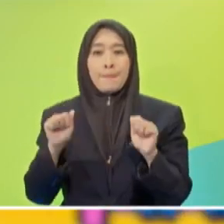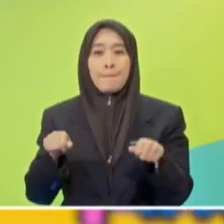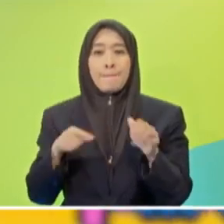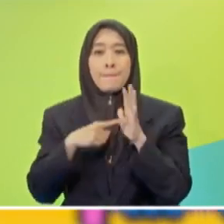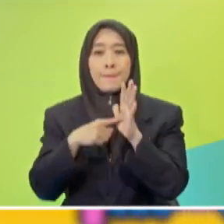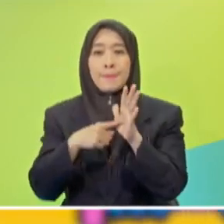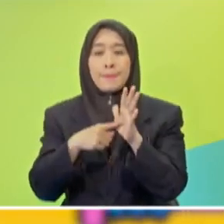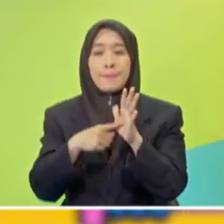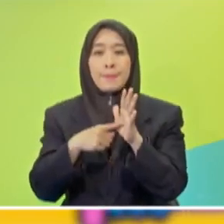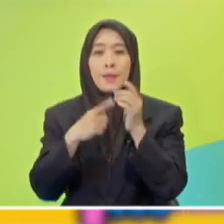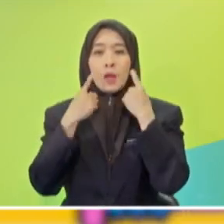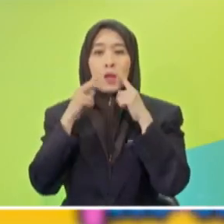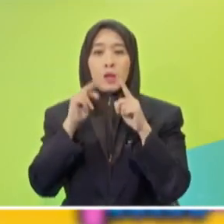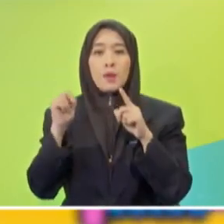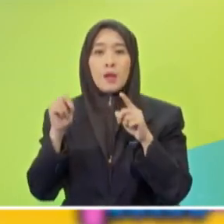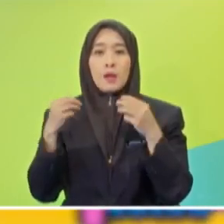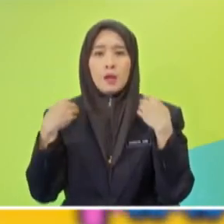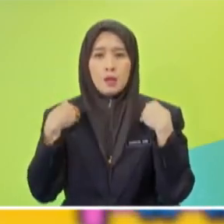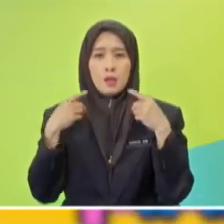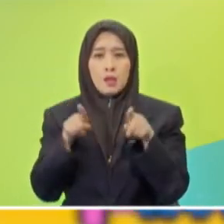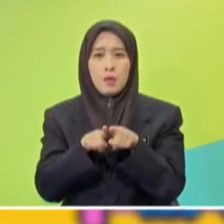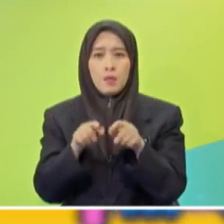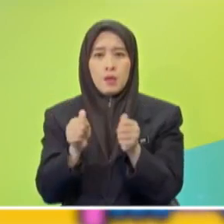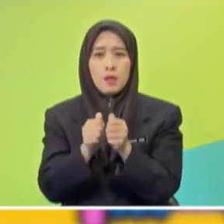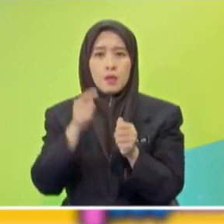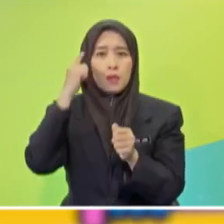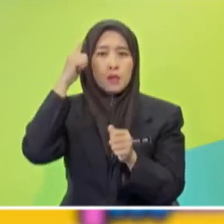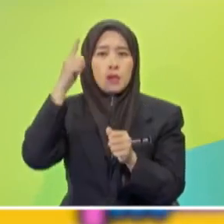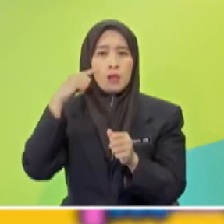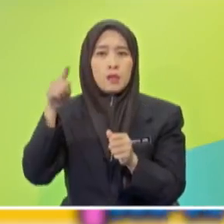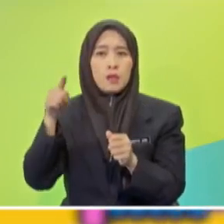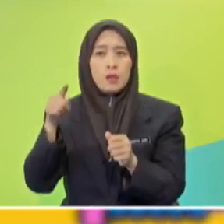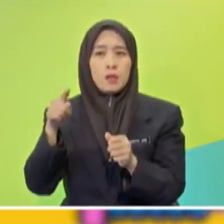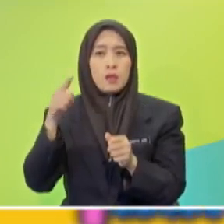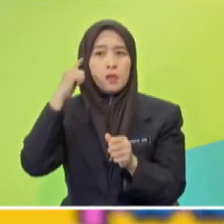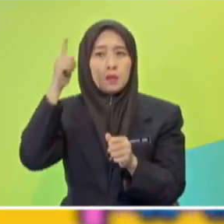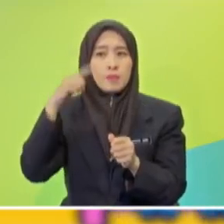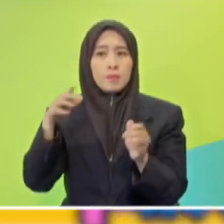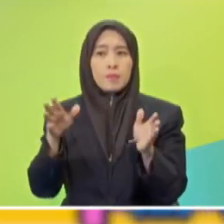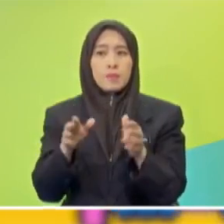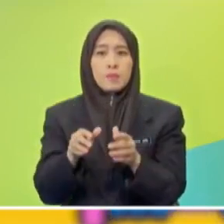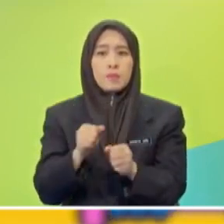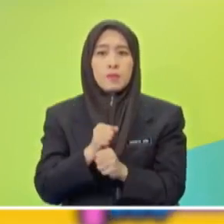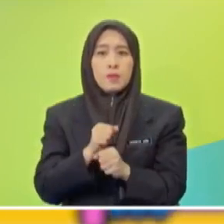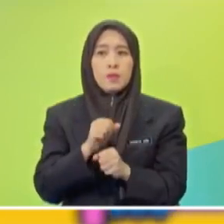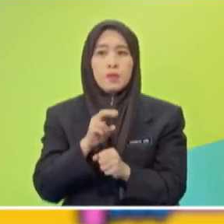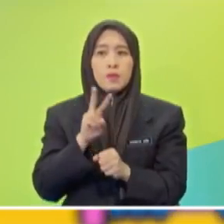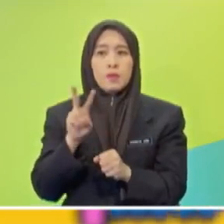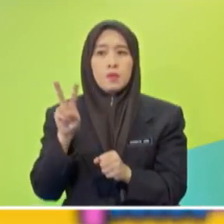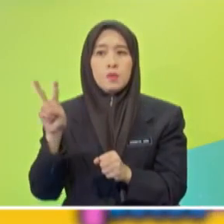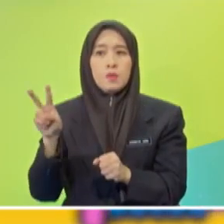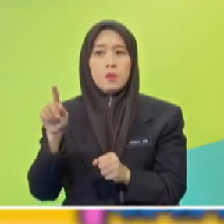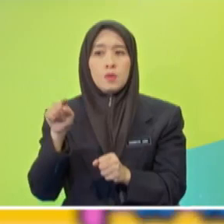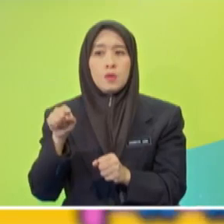anda sama dengan Zakri Zakri mendapatkan 22 puluhan kosong lima liter